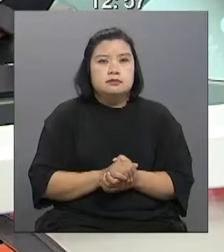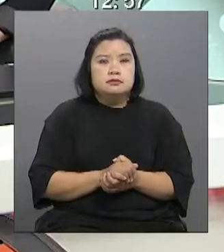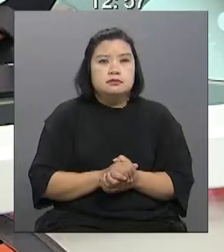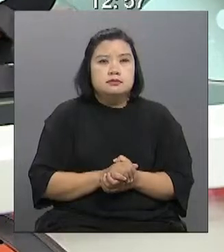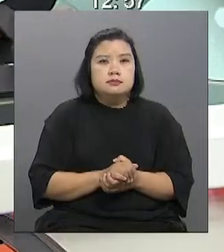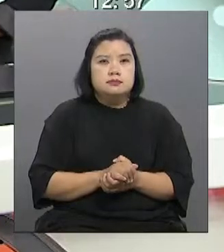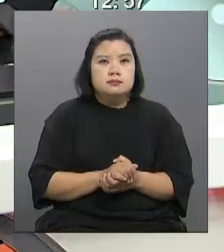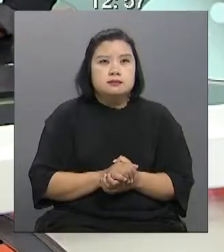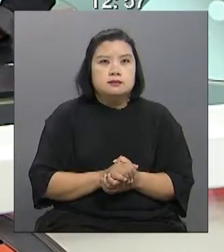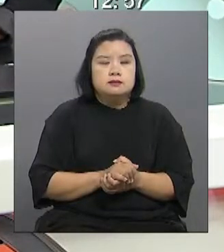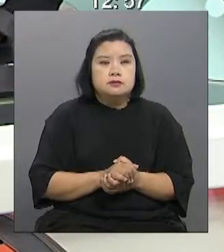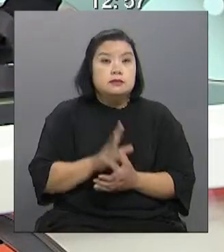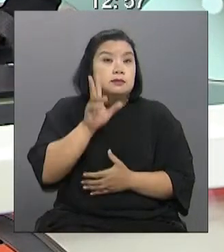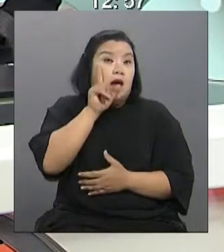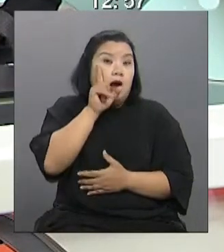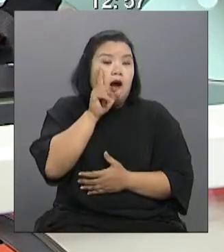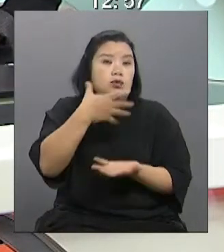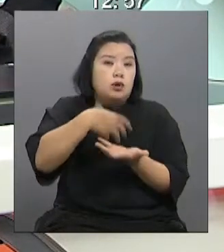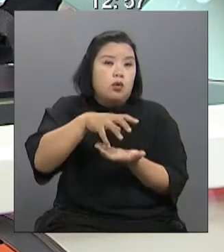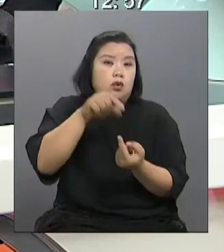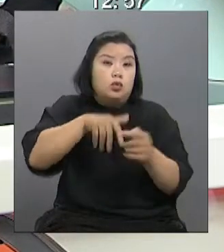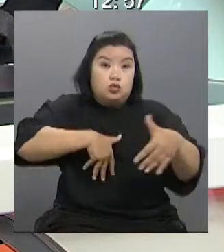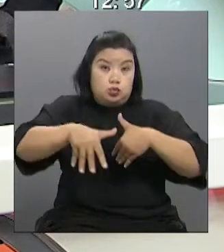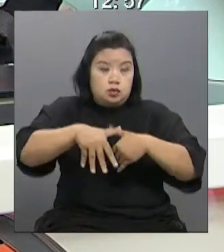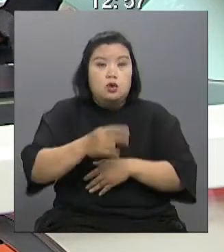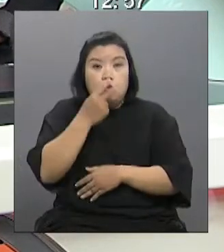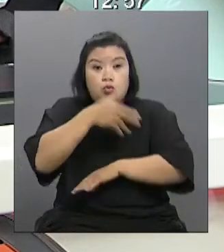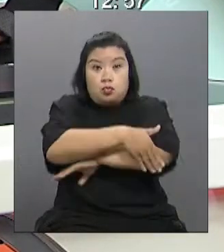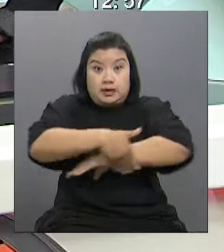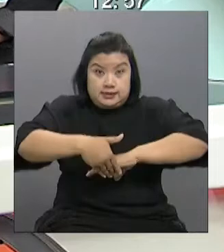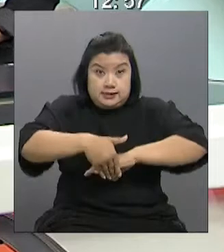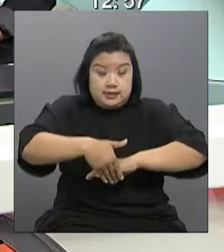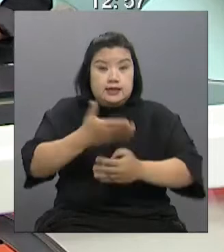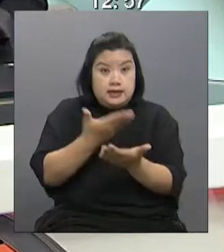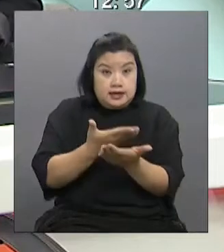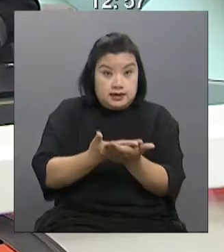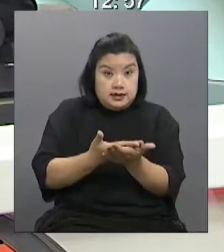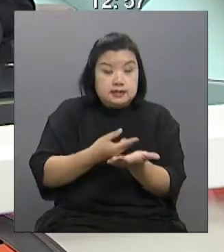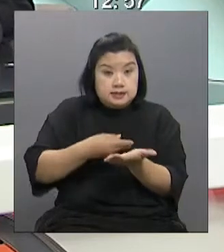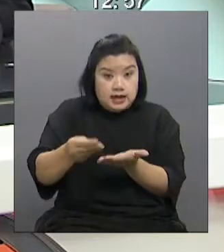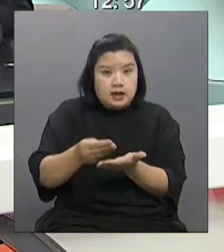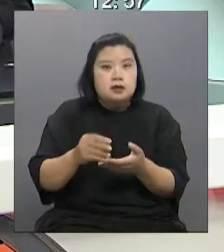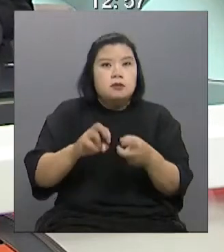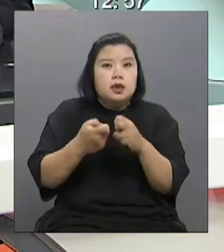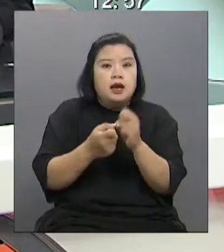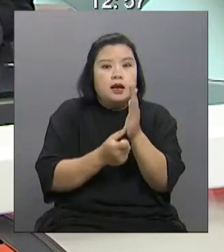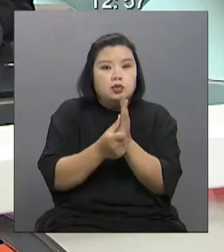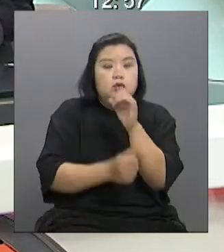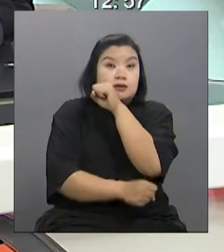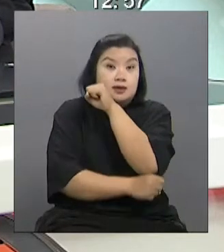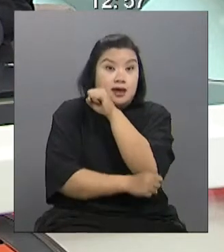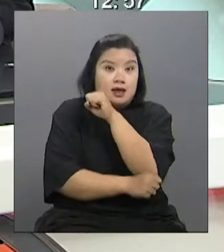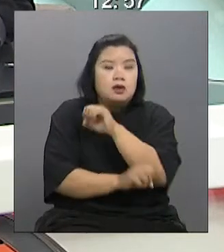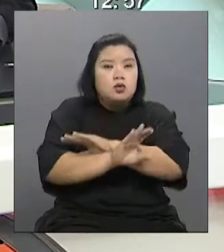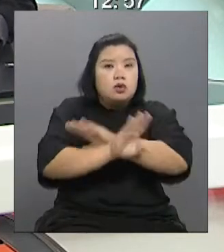30ส่วน Gen Z Reporter วันนี้ไปติดตามการทำบัญชีจดรายรับรายจ่ายสมุดบันทึกแก้จนของชาวบ้านในพื้นที่จังหวัดสุรินทร์นะค